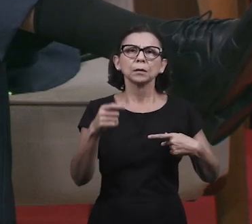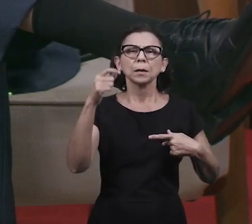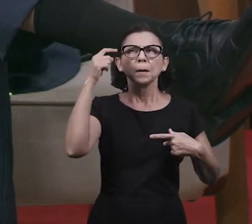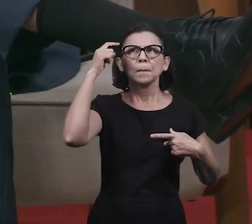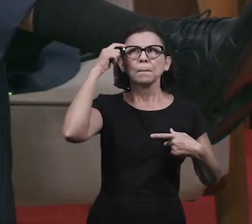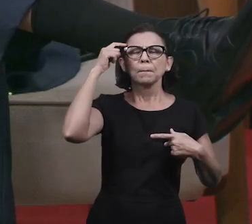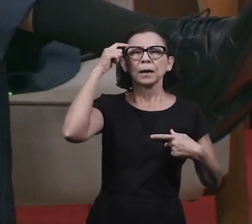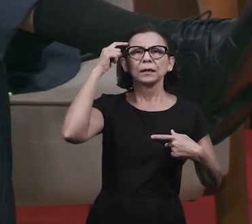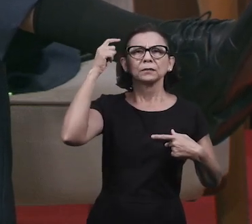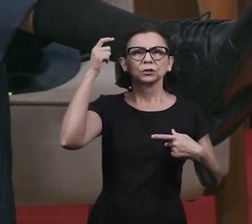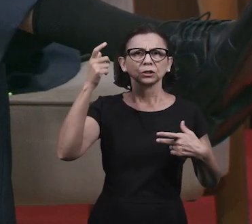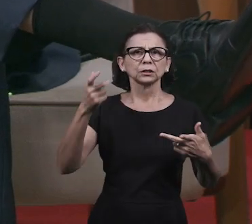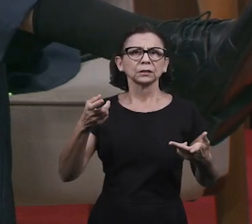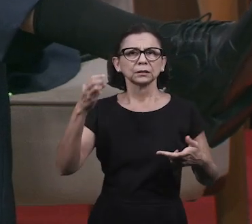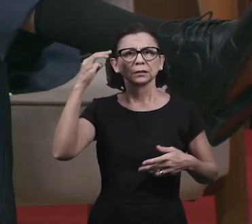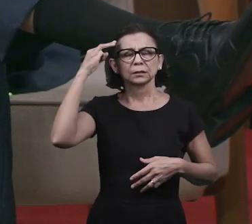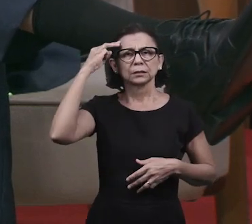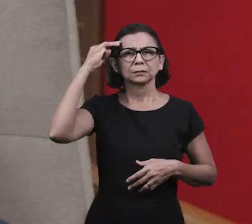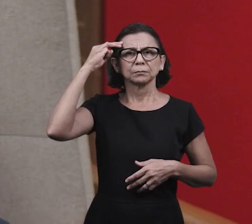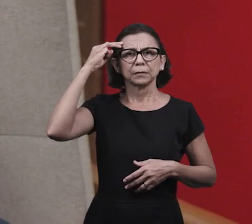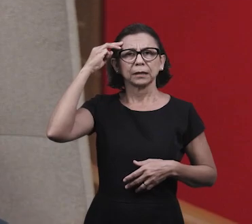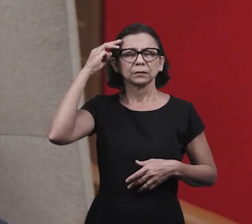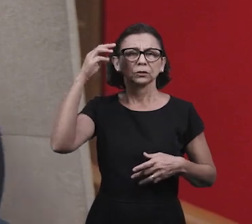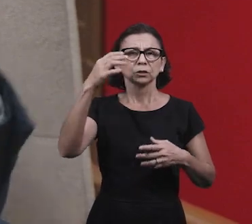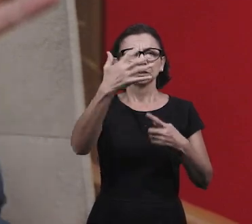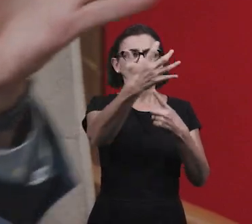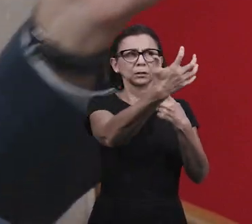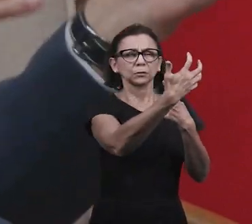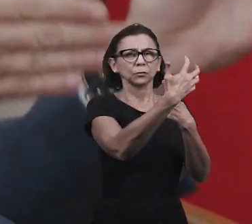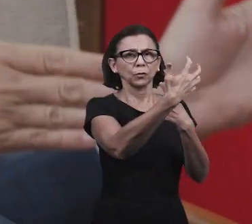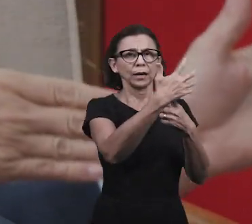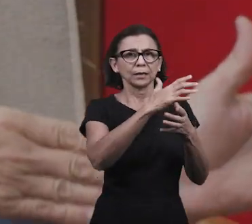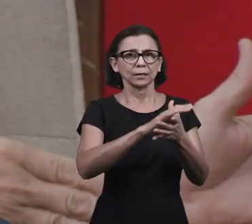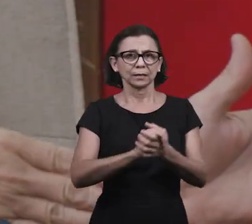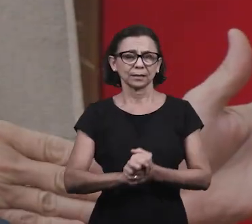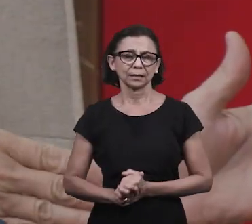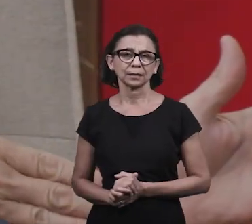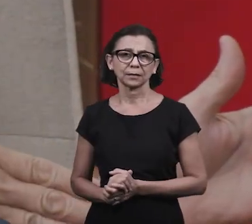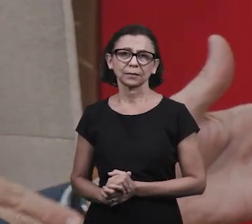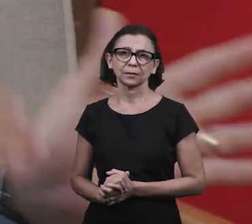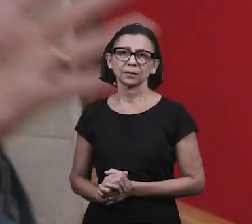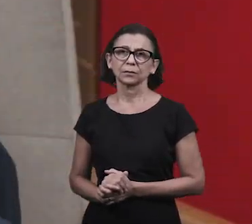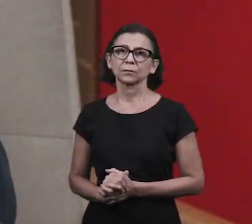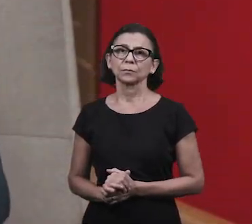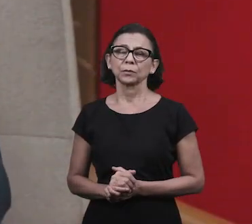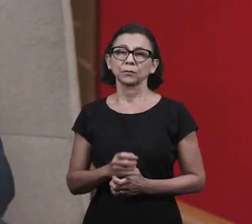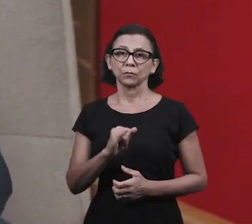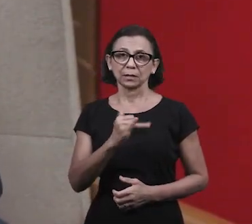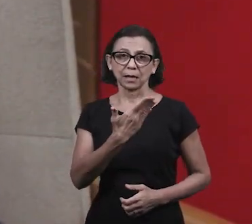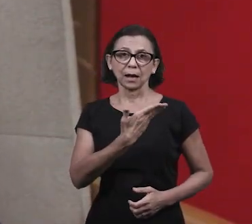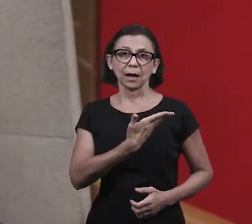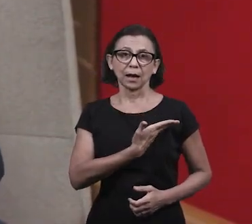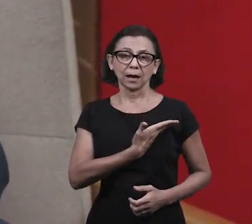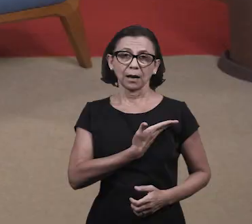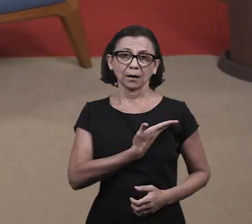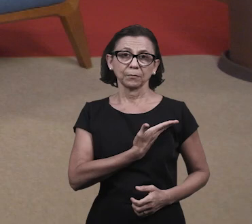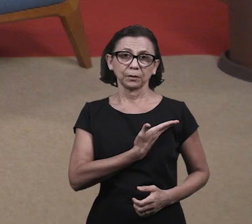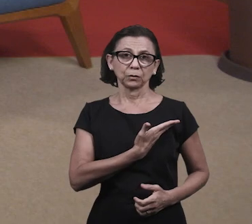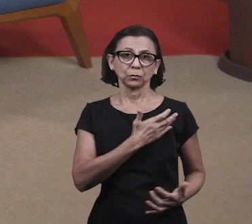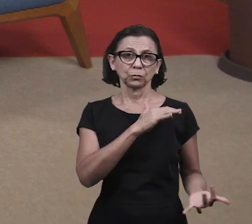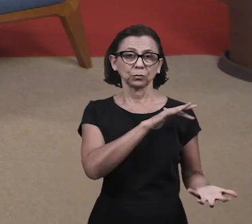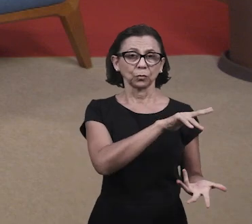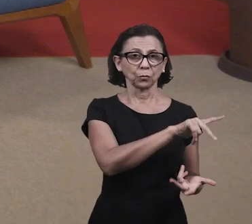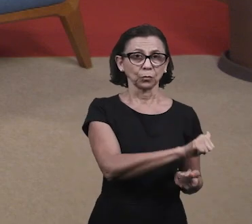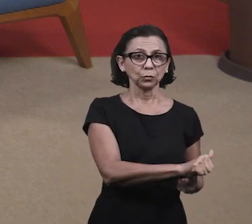situation où le malin il opère. La Bible dit que l'amitié avec le monde est inimitée avec